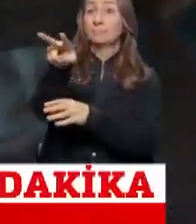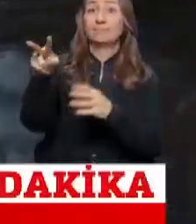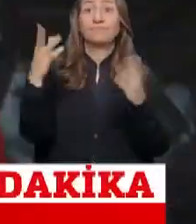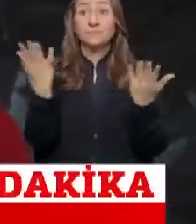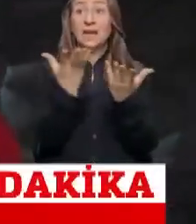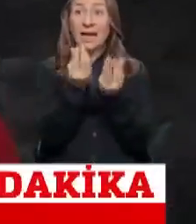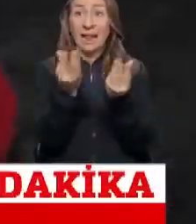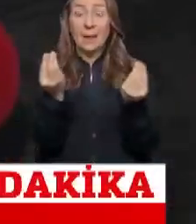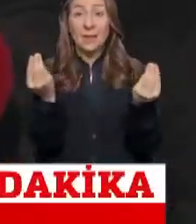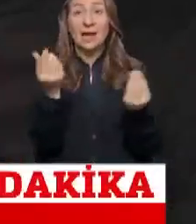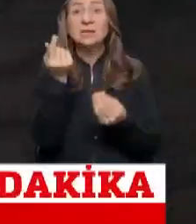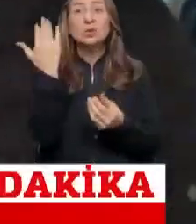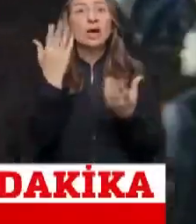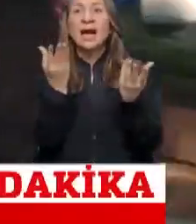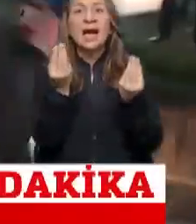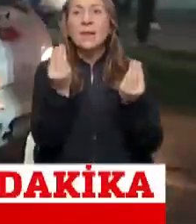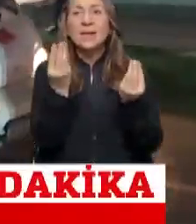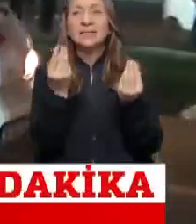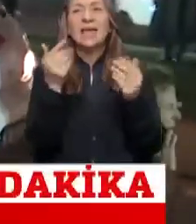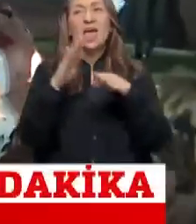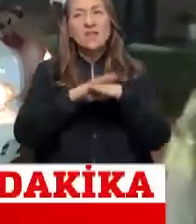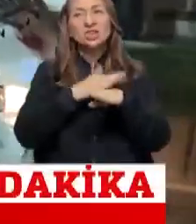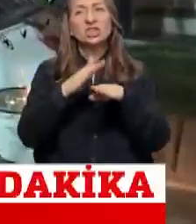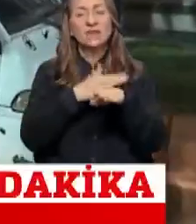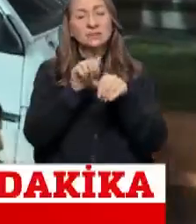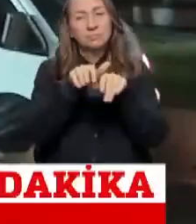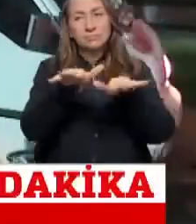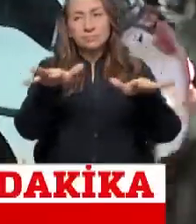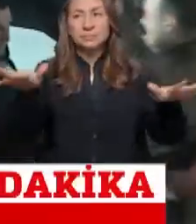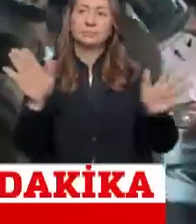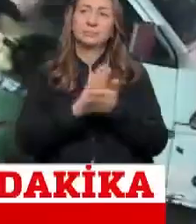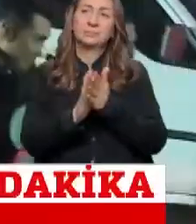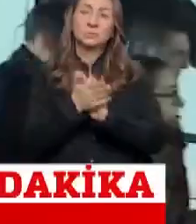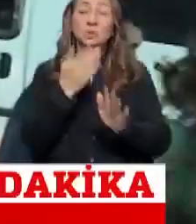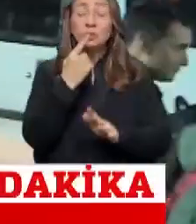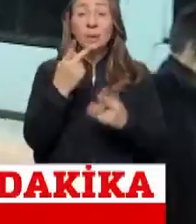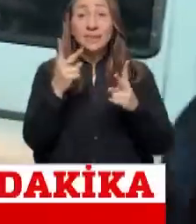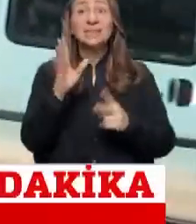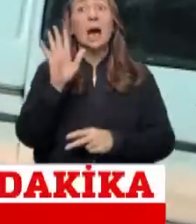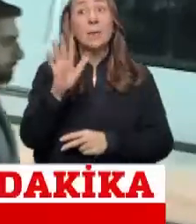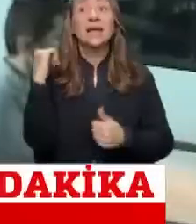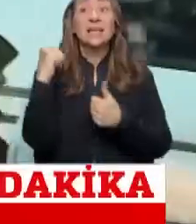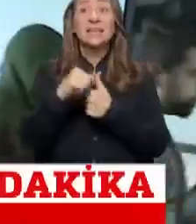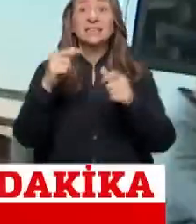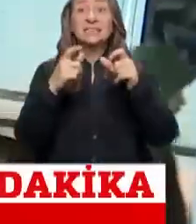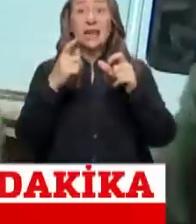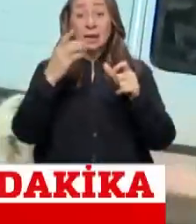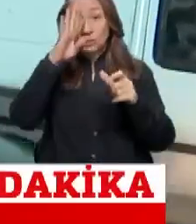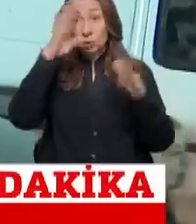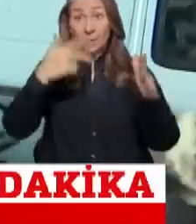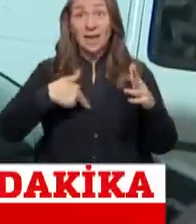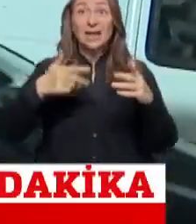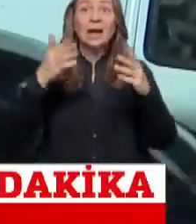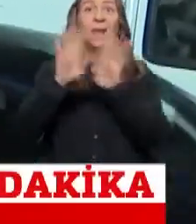artık kalabalığın, az önceki kalabalığın yavaş yavaş dağılmaya başladığını söyleyebiliriz ama yine de Saraçhane kapısını